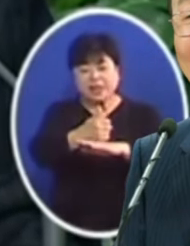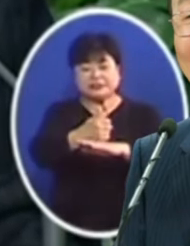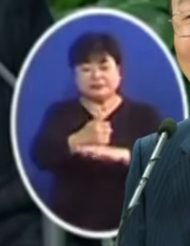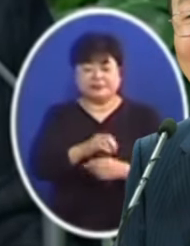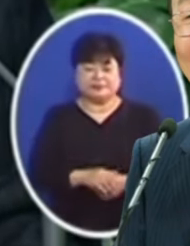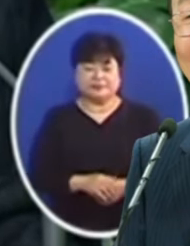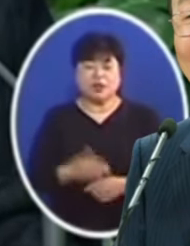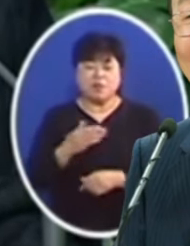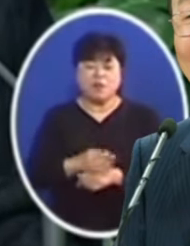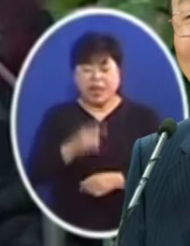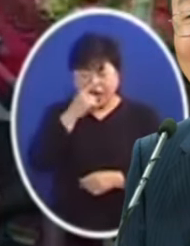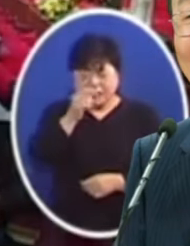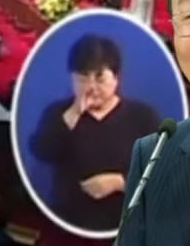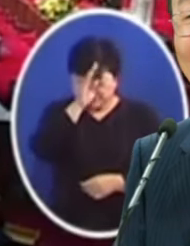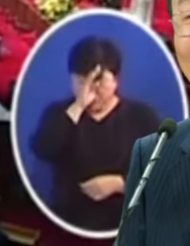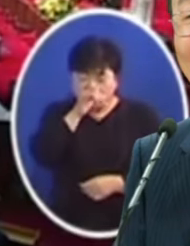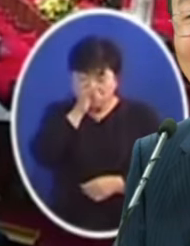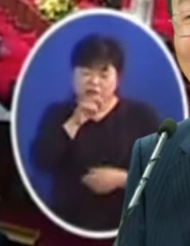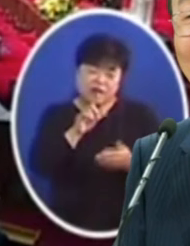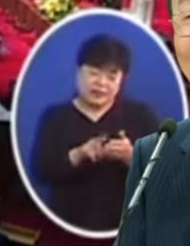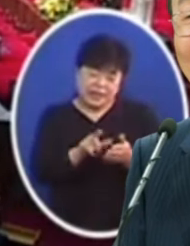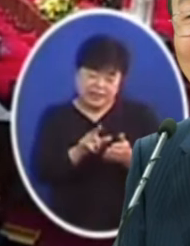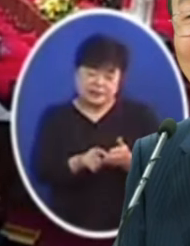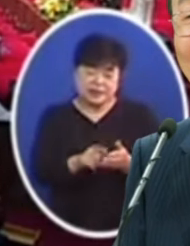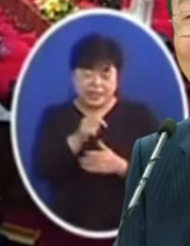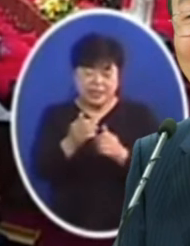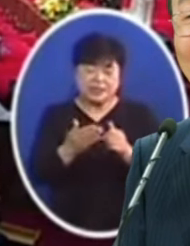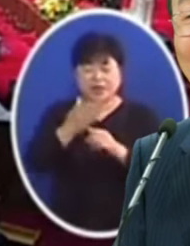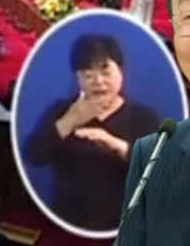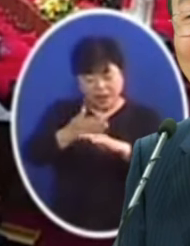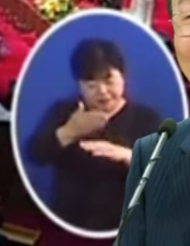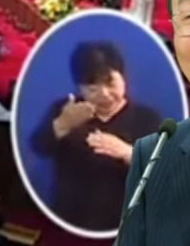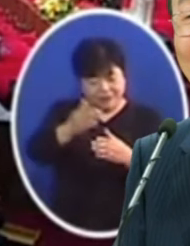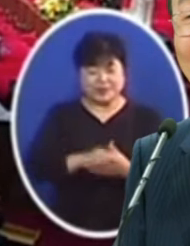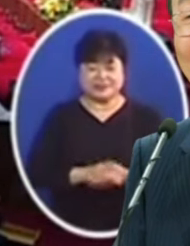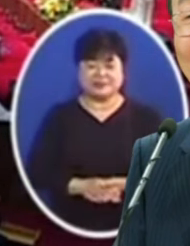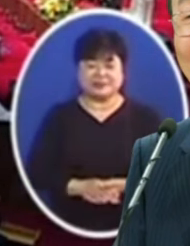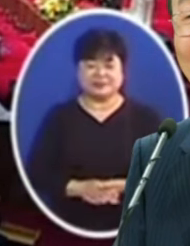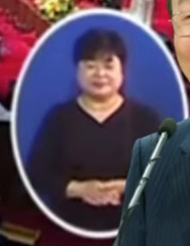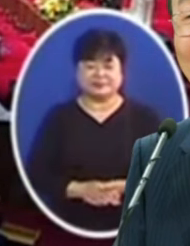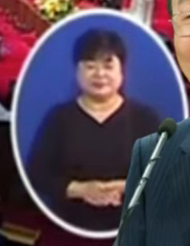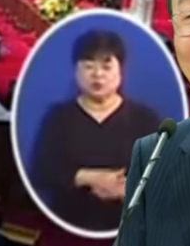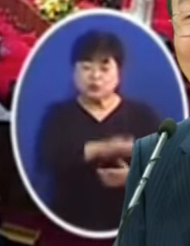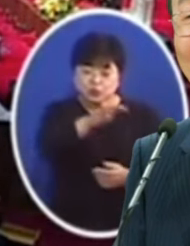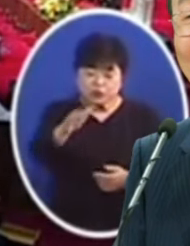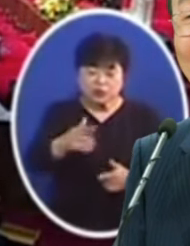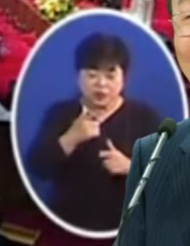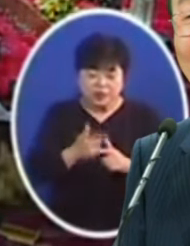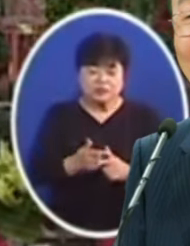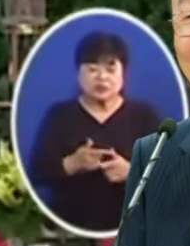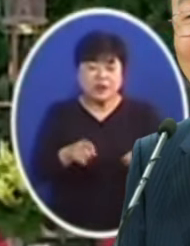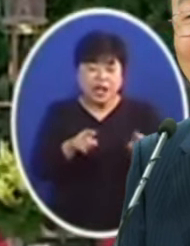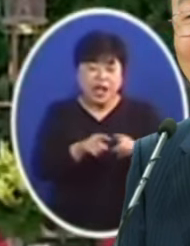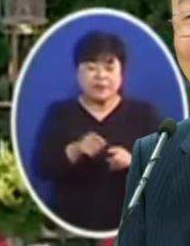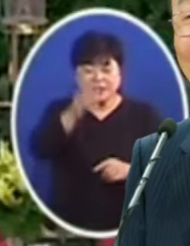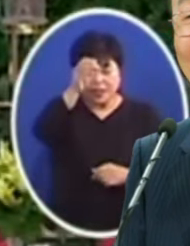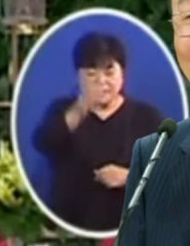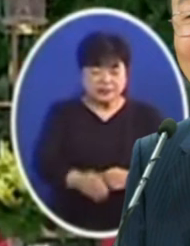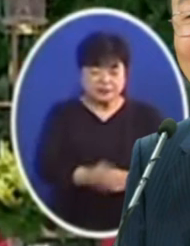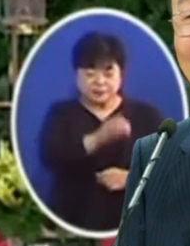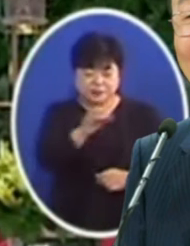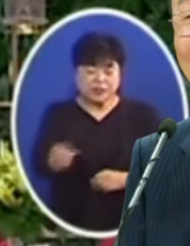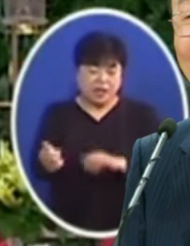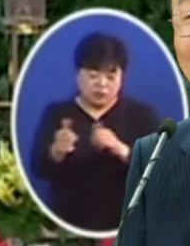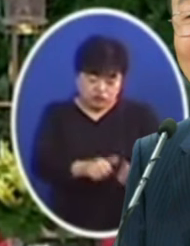자기가 육신의 가시가 있고 약해지는 것이 하나님께 감사하다고 말한 것입니다. 우리도 예수 그리스도와 함께 십자가에서